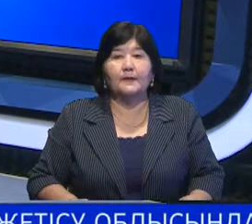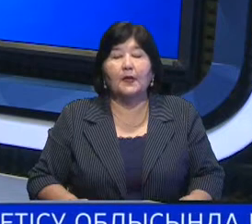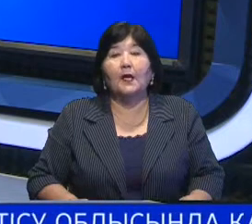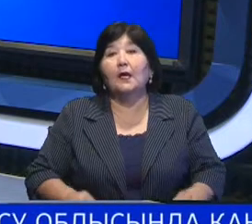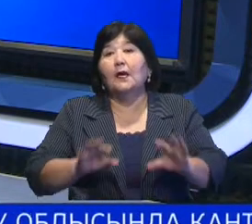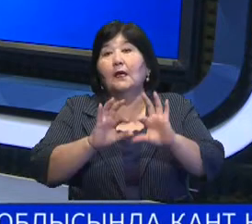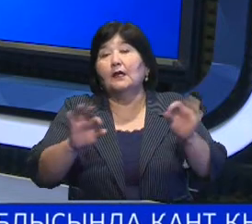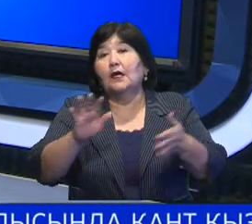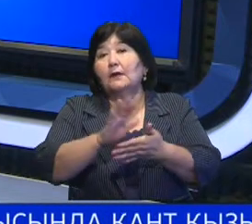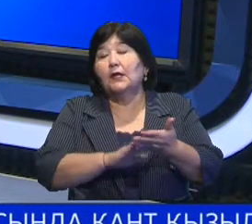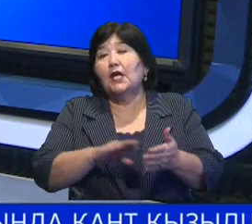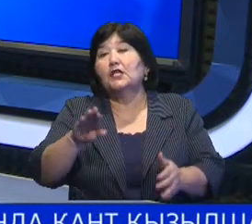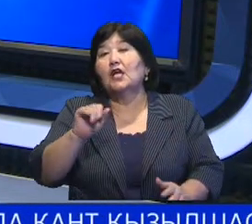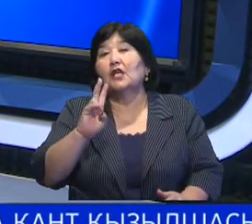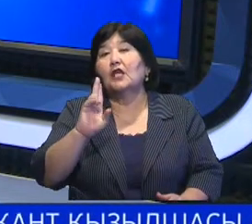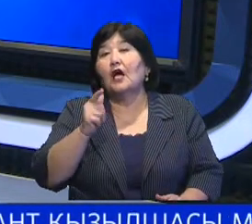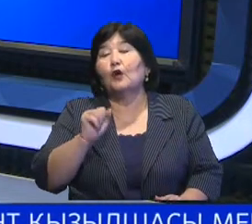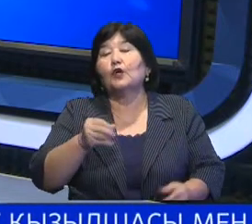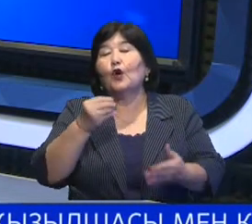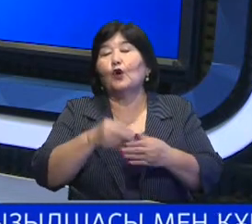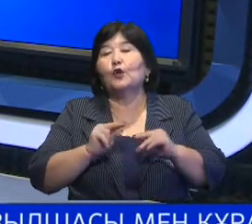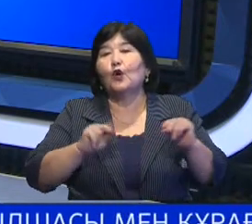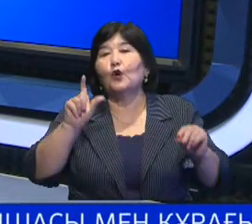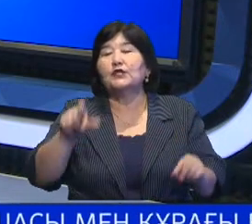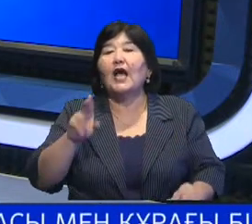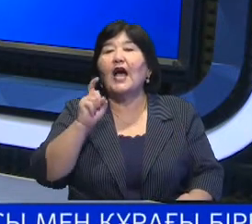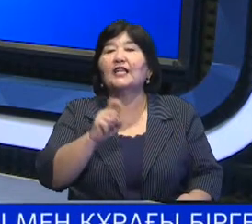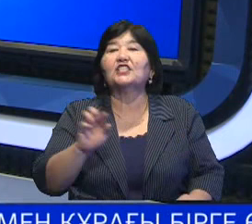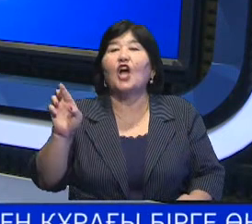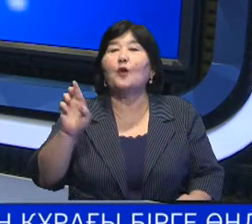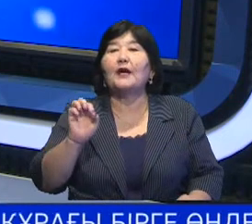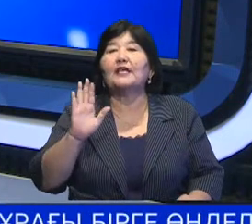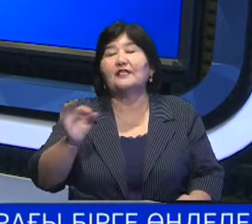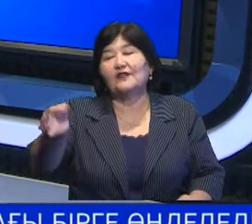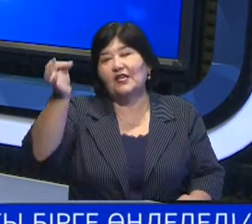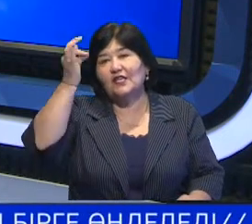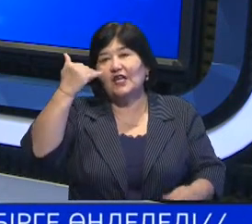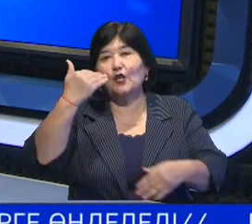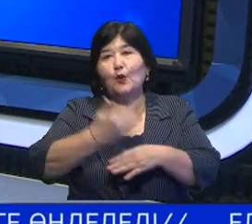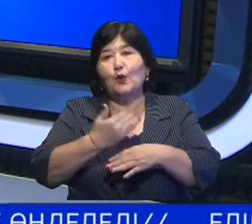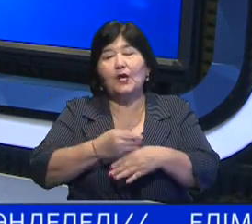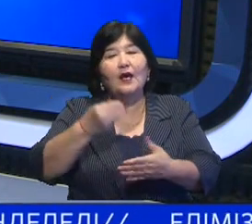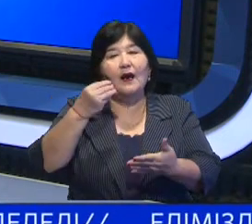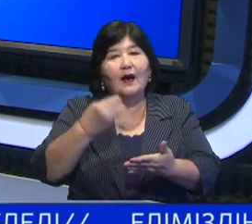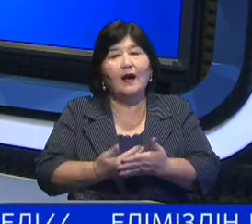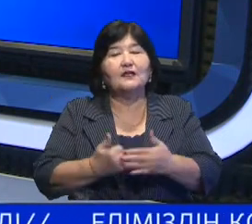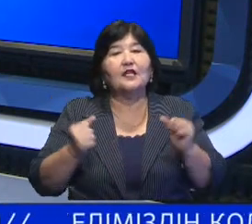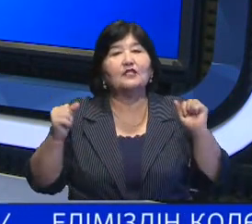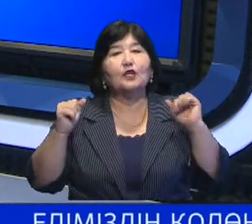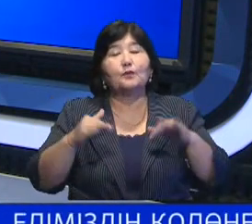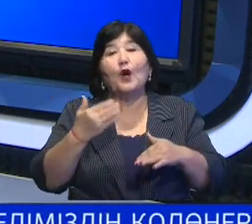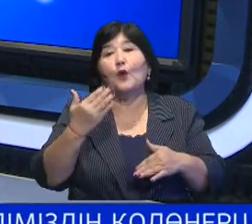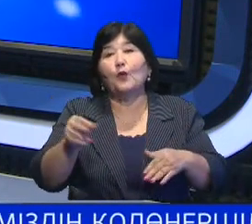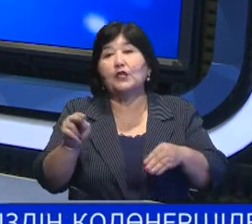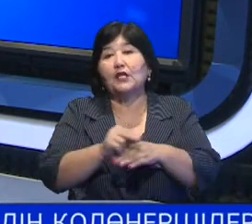Шығарылым жалғастырамыз. Жаңақорған ауданында ұлағатты ұстаз Хадиша Баязитованы еске алу кеші өтті. Айнымас Асыл атты басқосуда оның